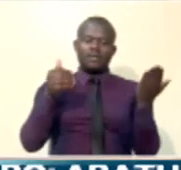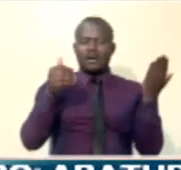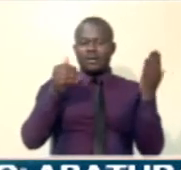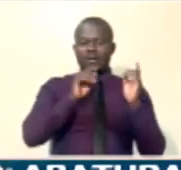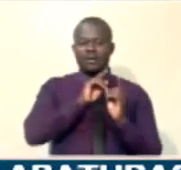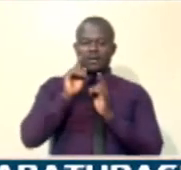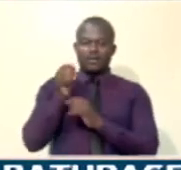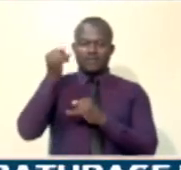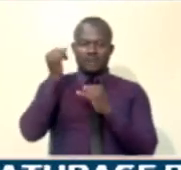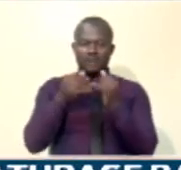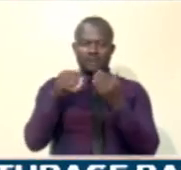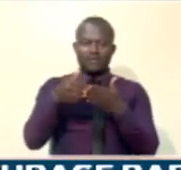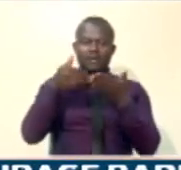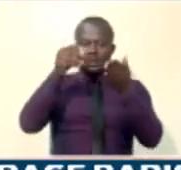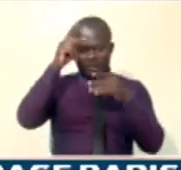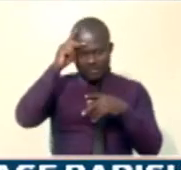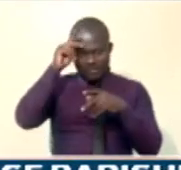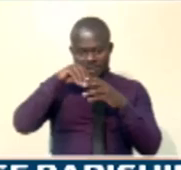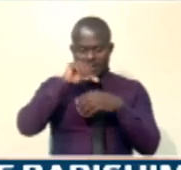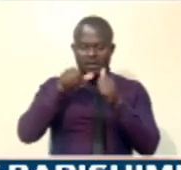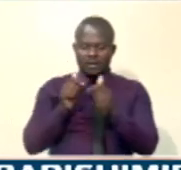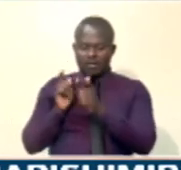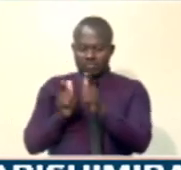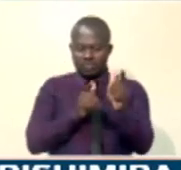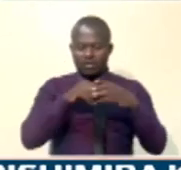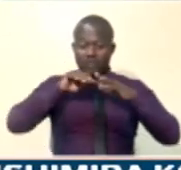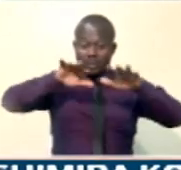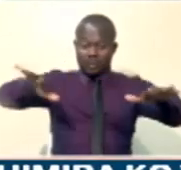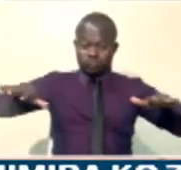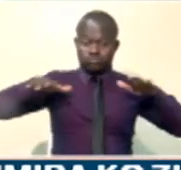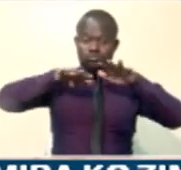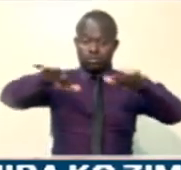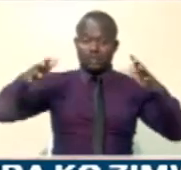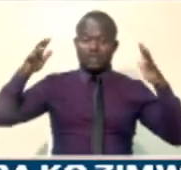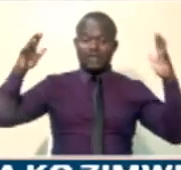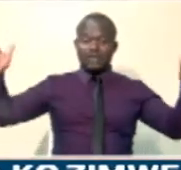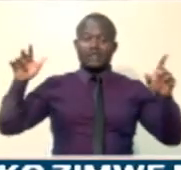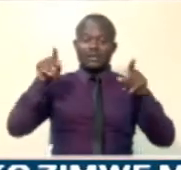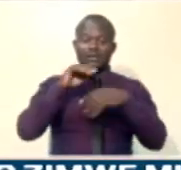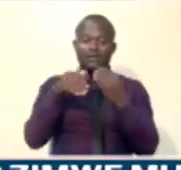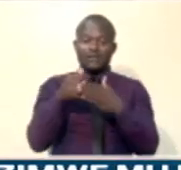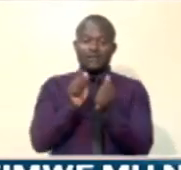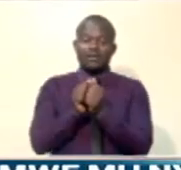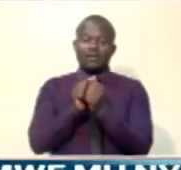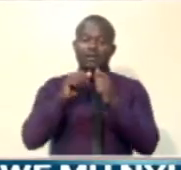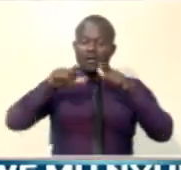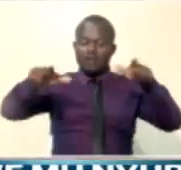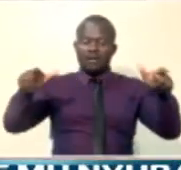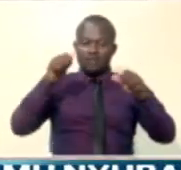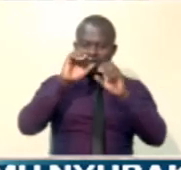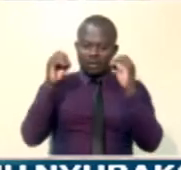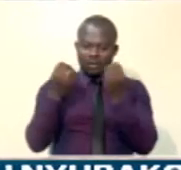basoje imyitozo bahawe ubumenyi mu bijyanye n'urugamba, ubumenyi mu koga bambuka amazi magari nk'imigezi minini cyangwa gukora